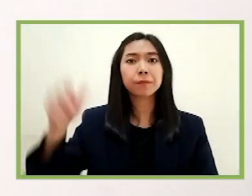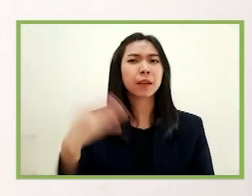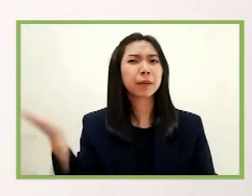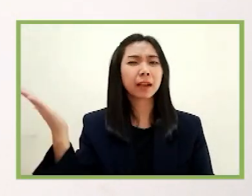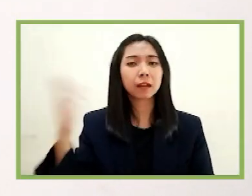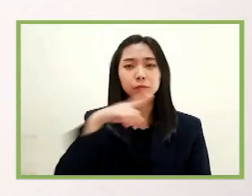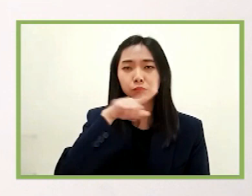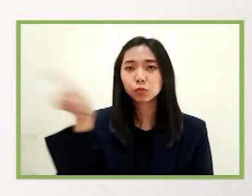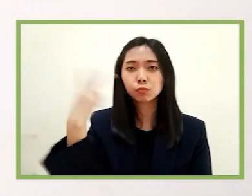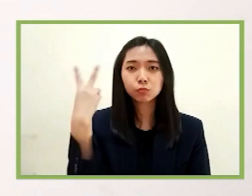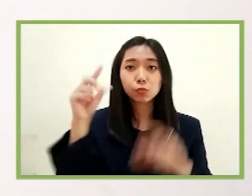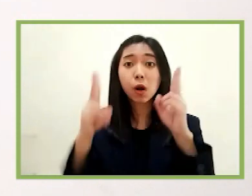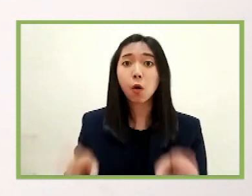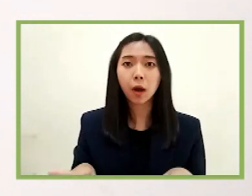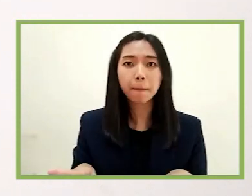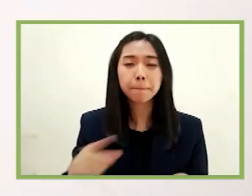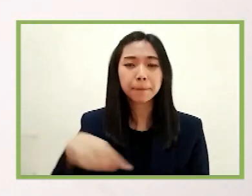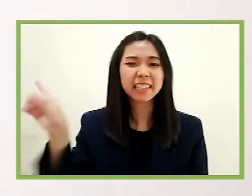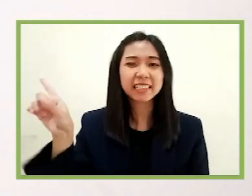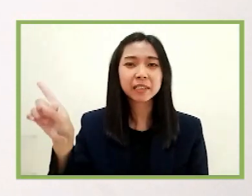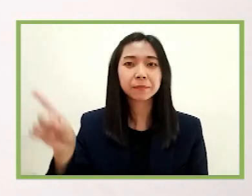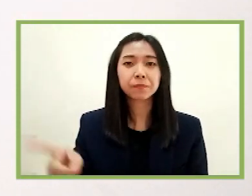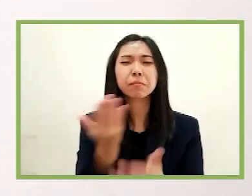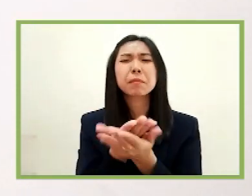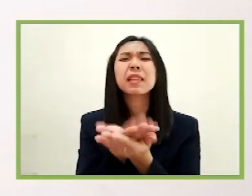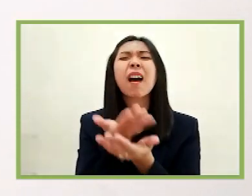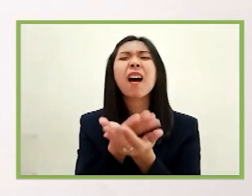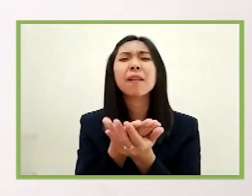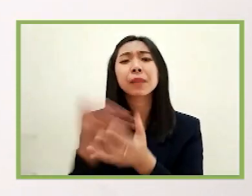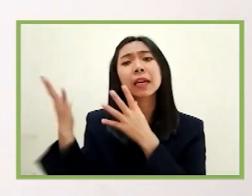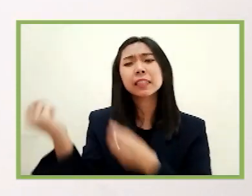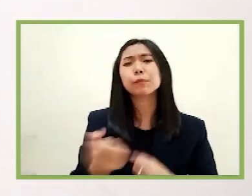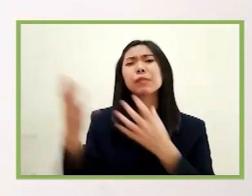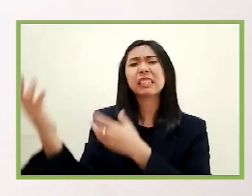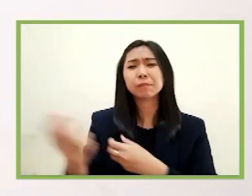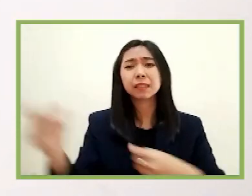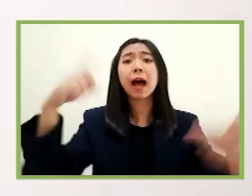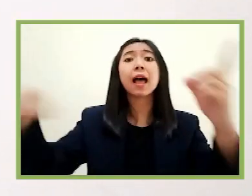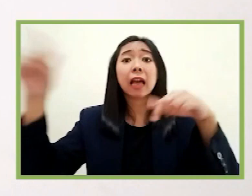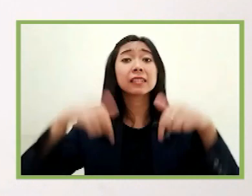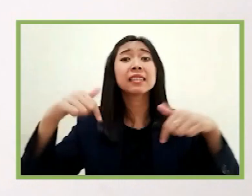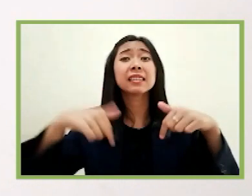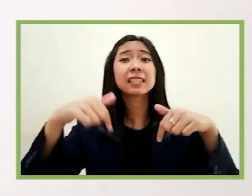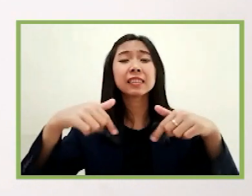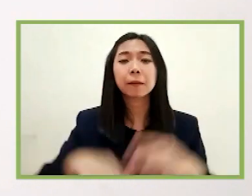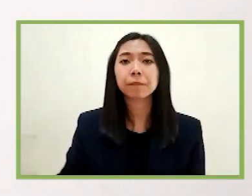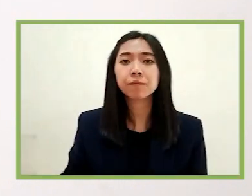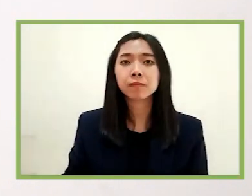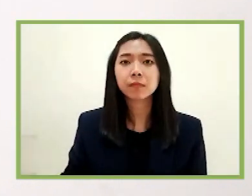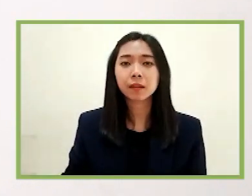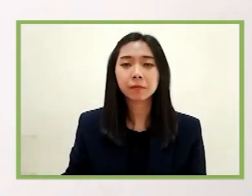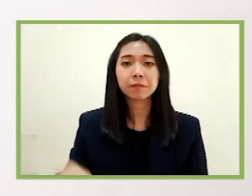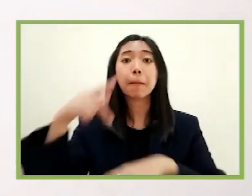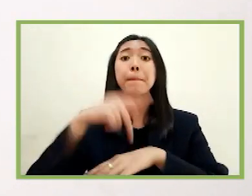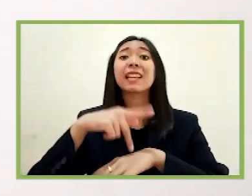menyuruh dua orang kepadanya dengan permintaan segeralah datang ke tempat kami maka berkemas lah